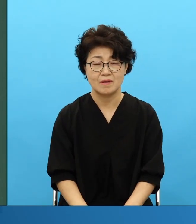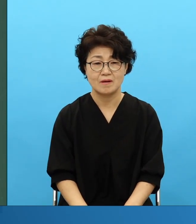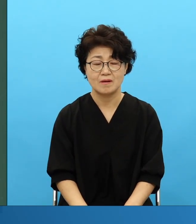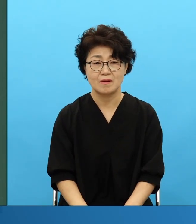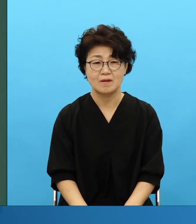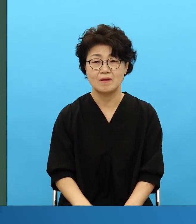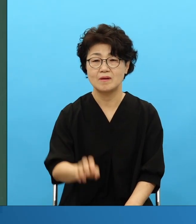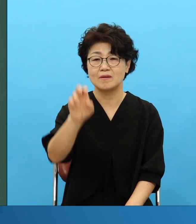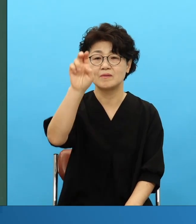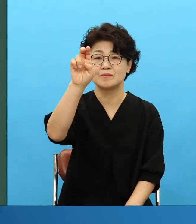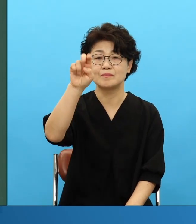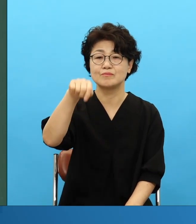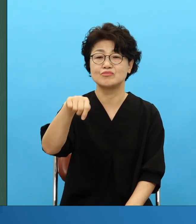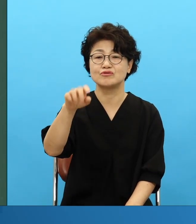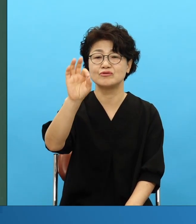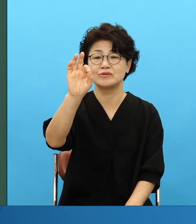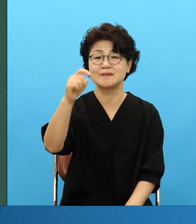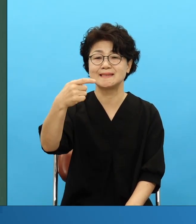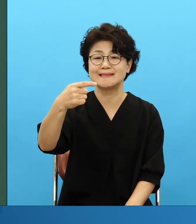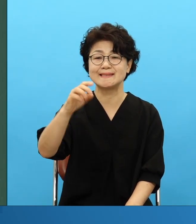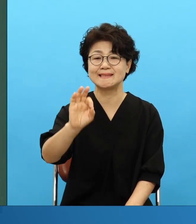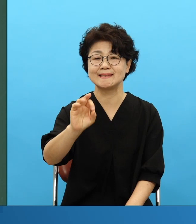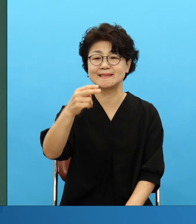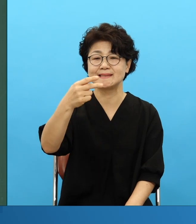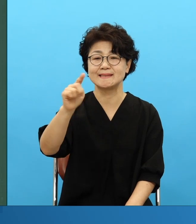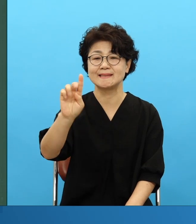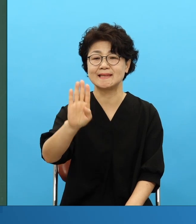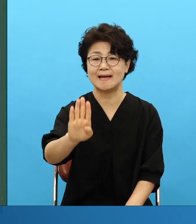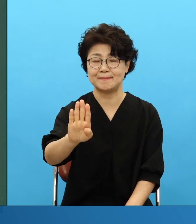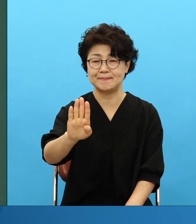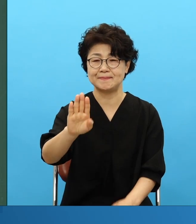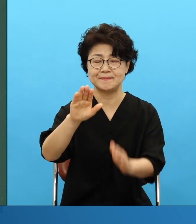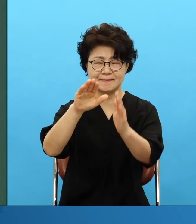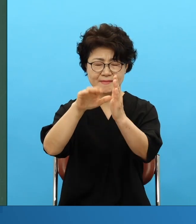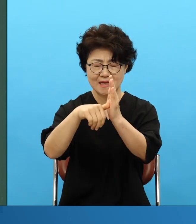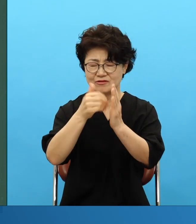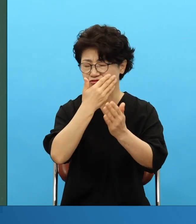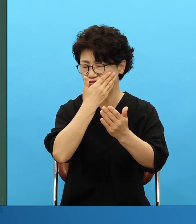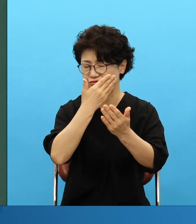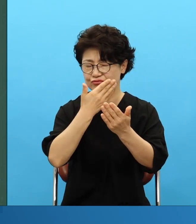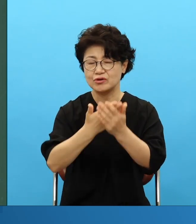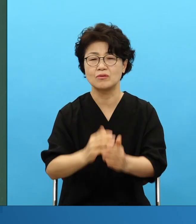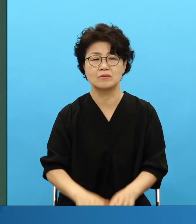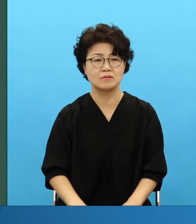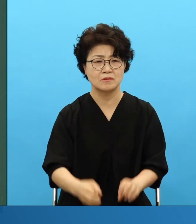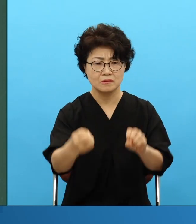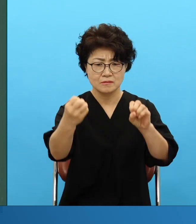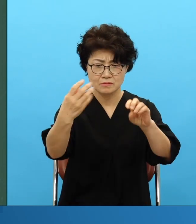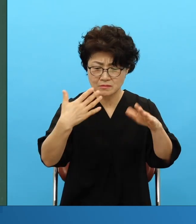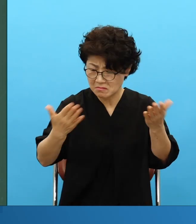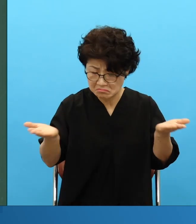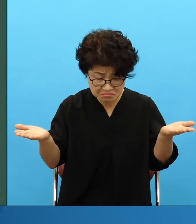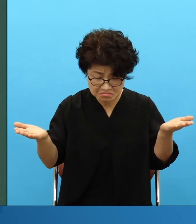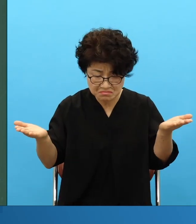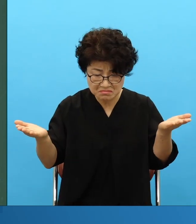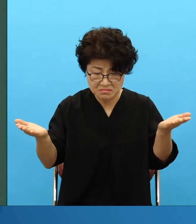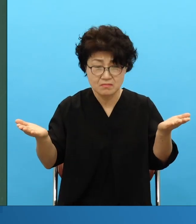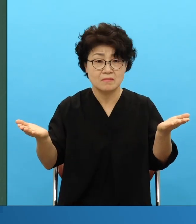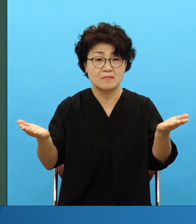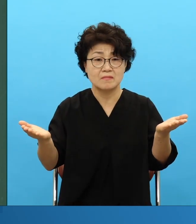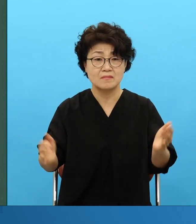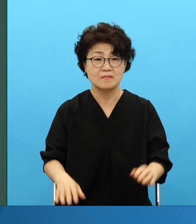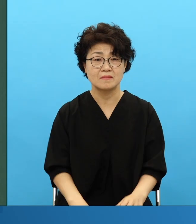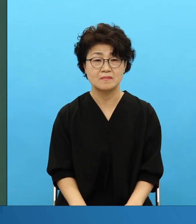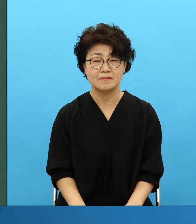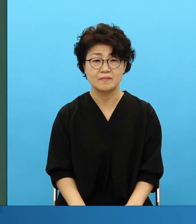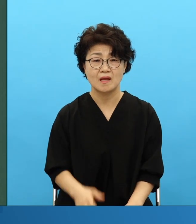어떻습니까? 이때가 중요합니다. And that is an important time. 응답이 안 오는 거잖아요. It seems like the answers are not coming. 저는